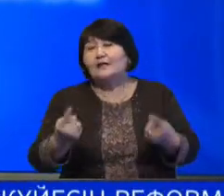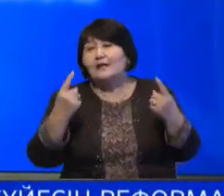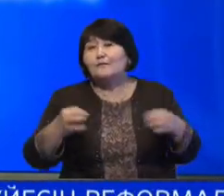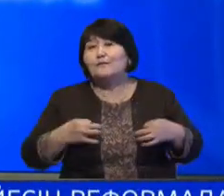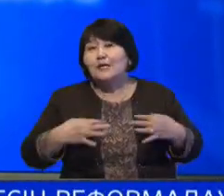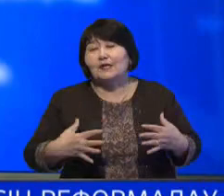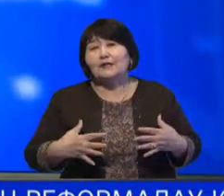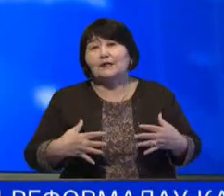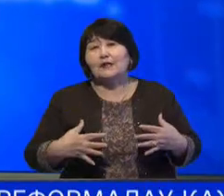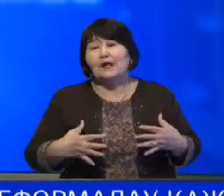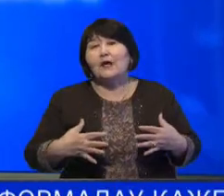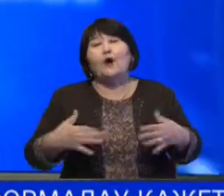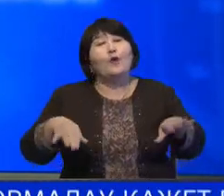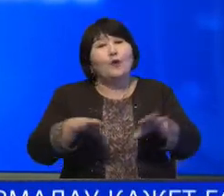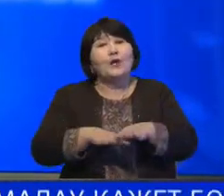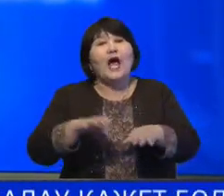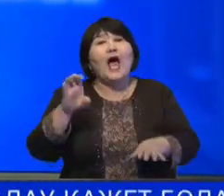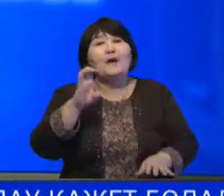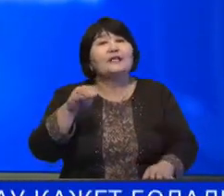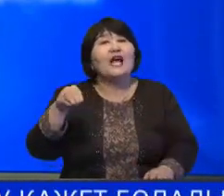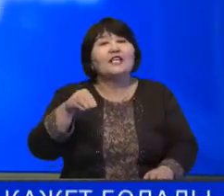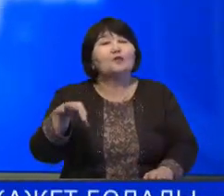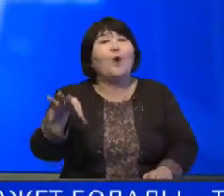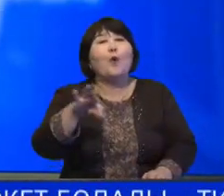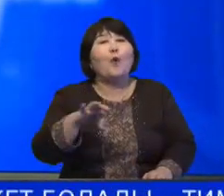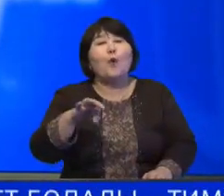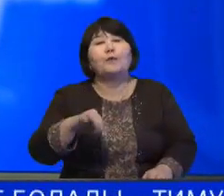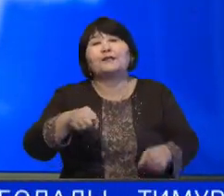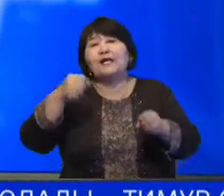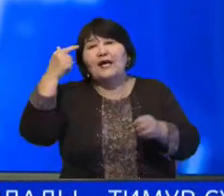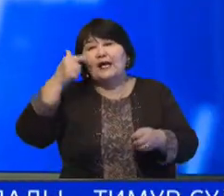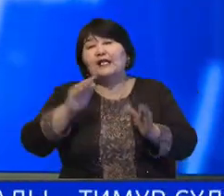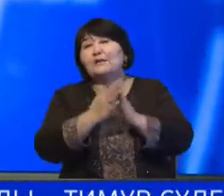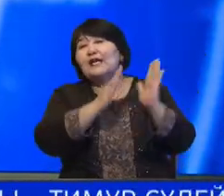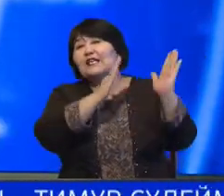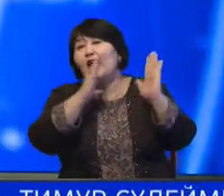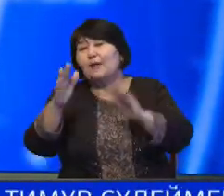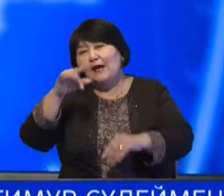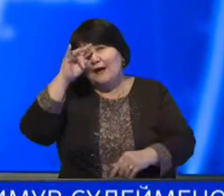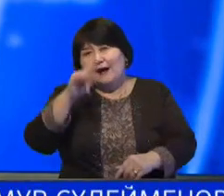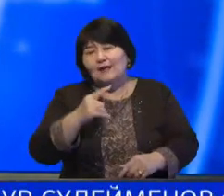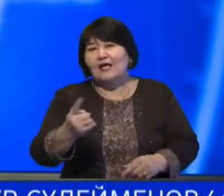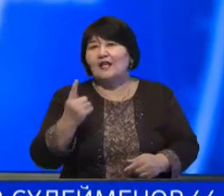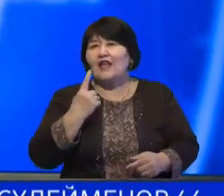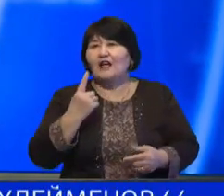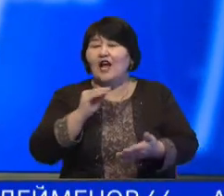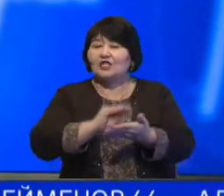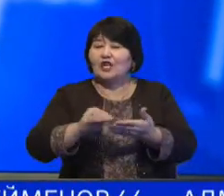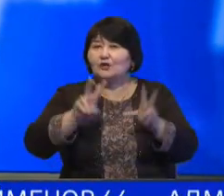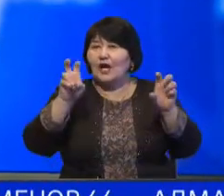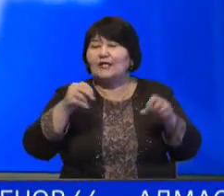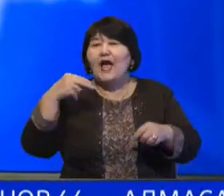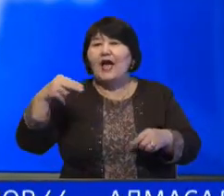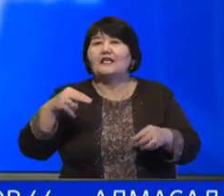мерейтойына орай Әбілда Тәжібаев атындағы облыстық әмбебап ғылыми кітапханасында Қазақтың дара жазушысы атты